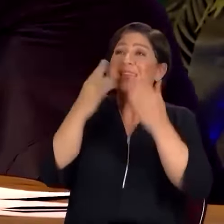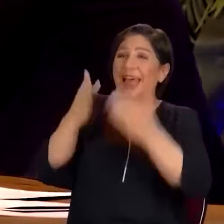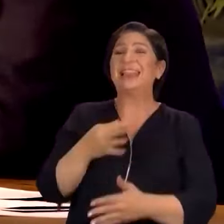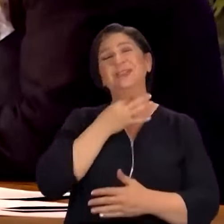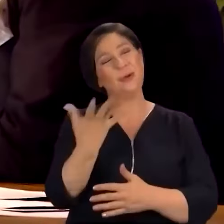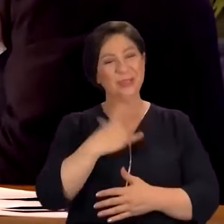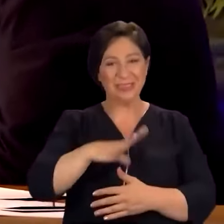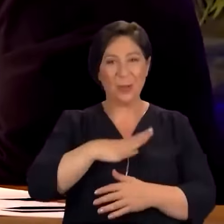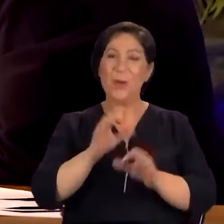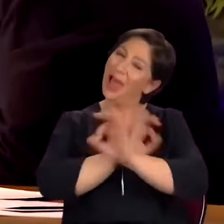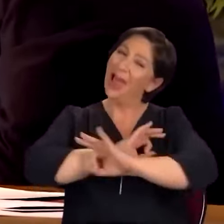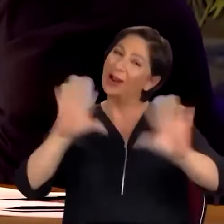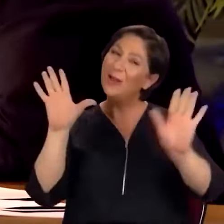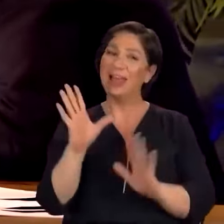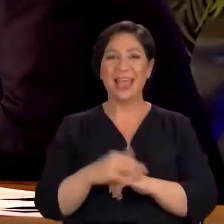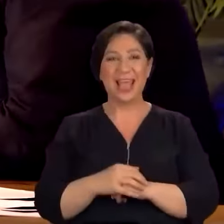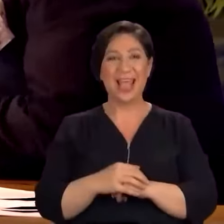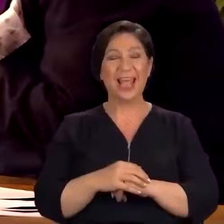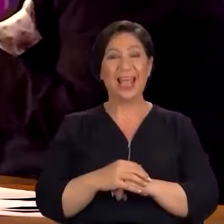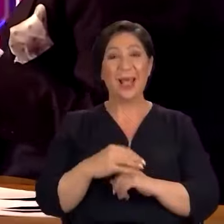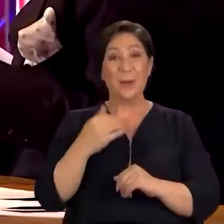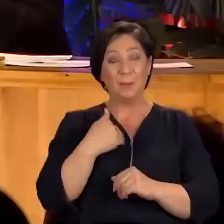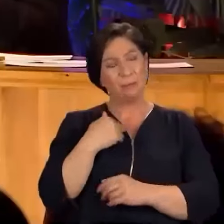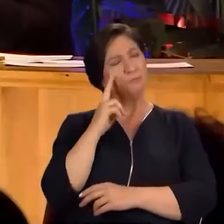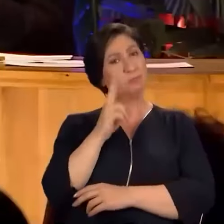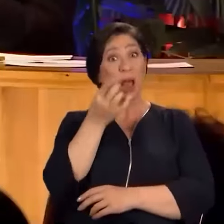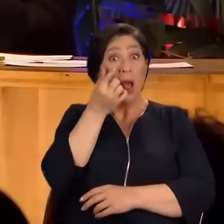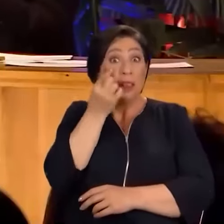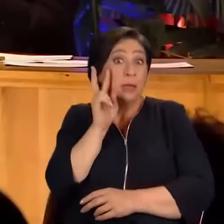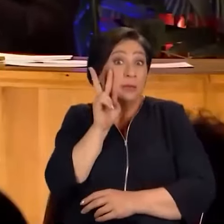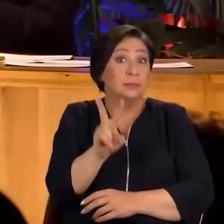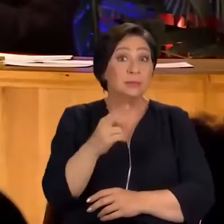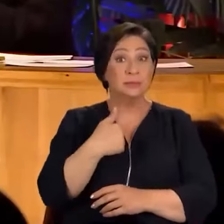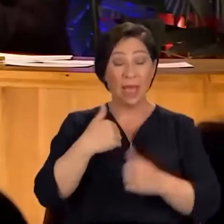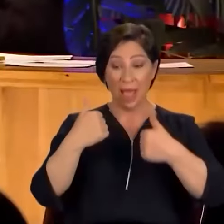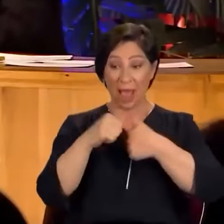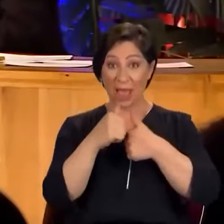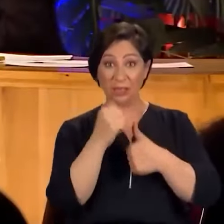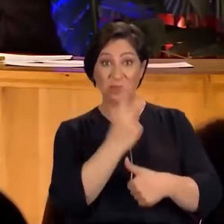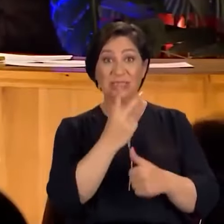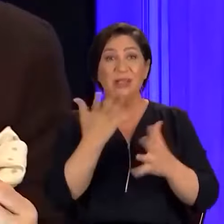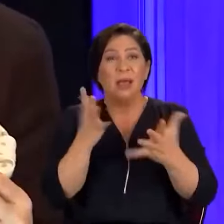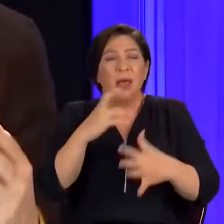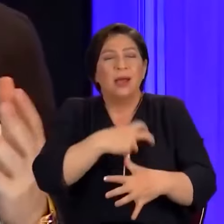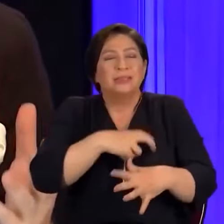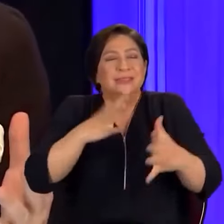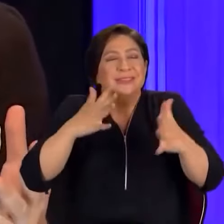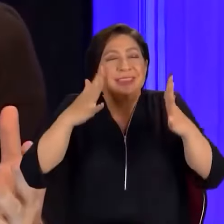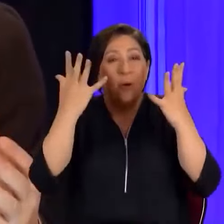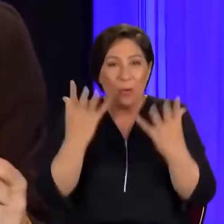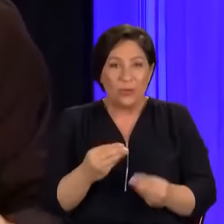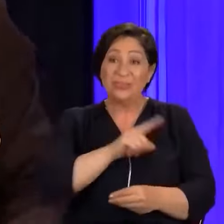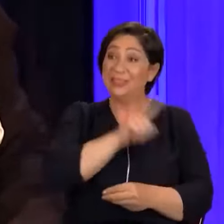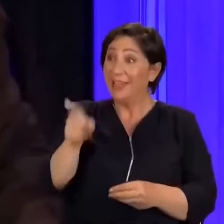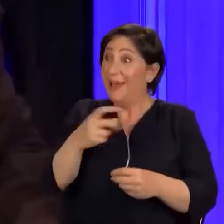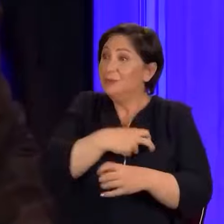gülüyor> Harikulade bir adam. Çünkü benim gözlerimle gördüğüm şey eşinin sana ne kadar aşık olduğu, senin ona ne kadar çok